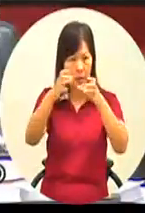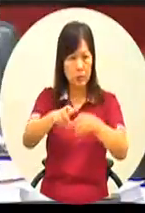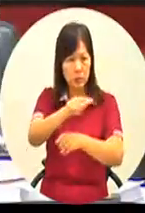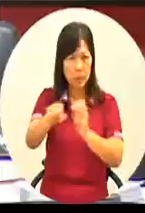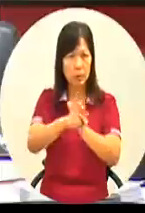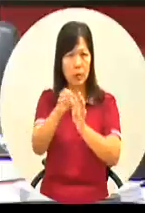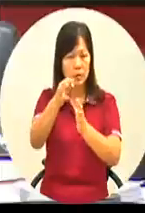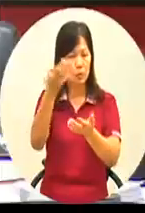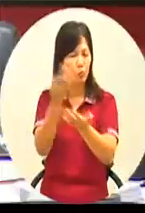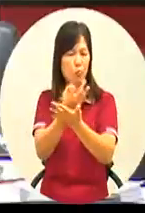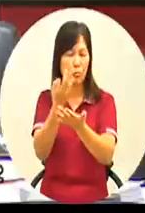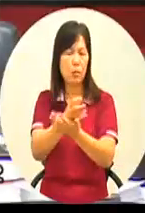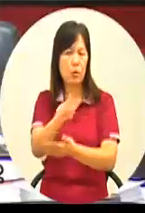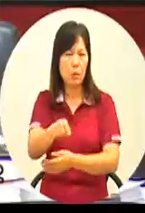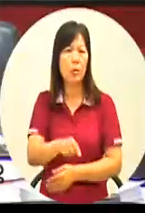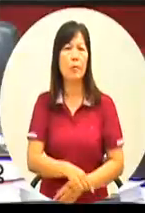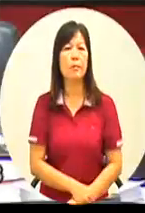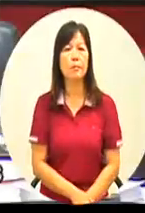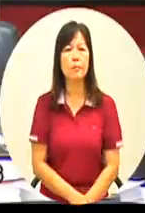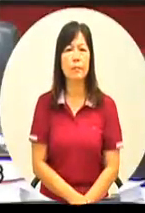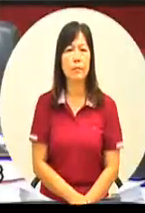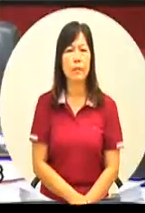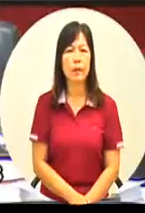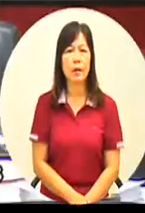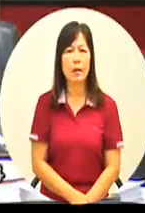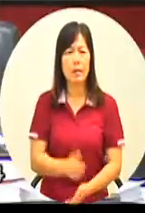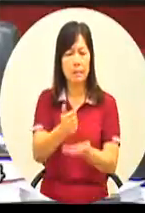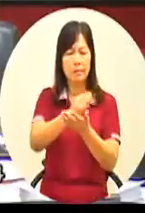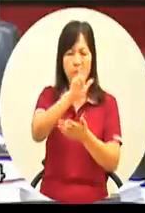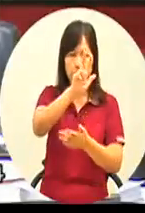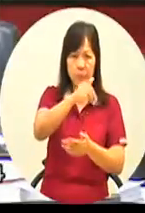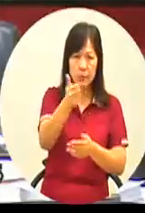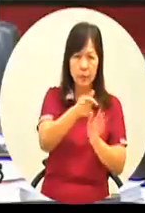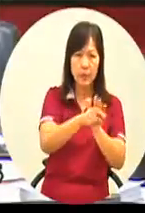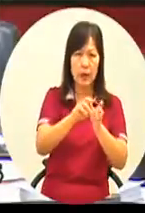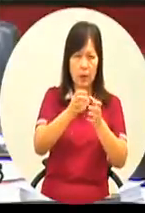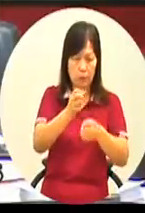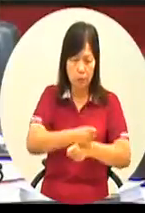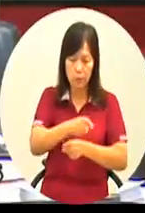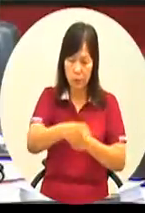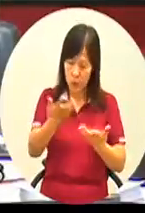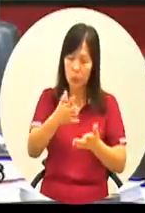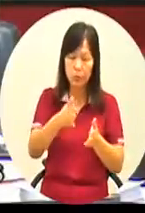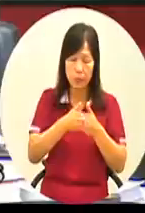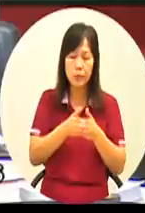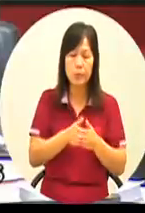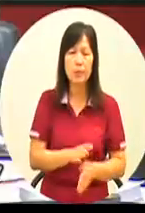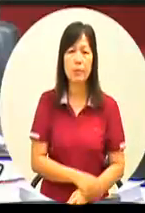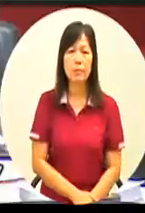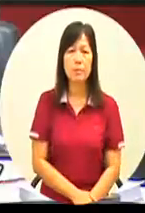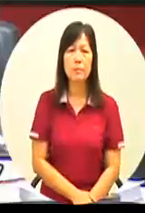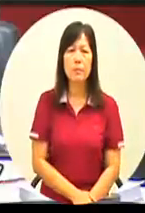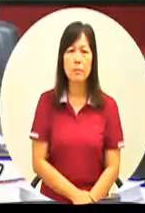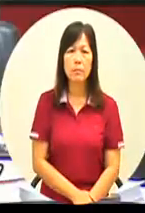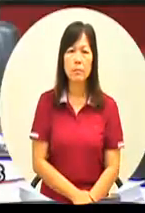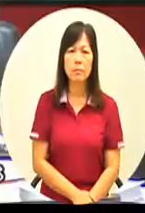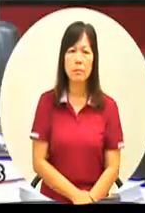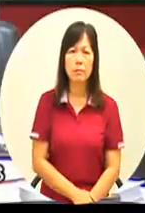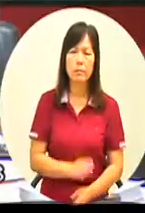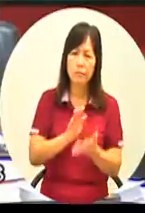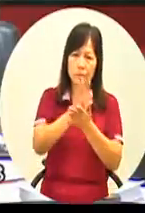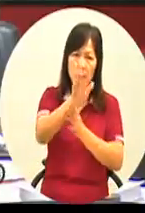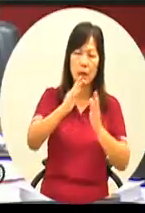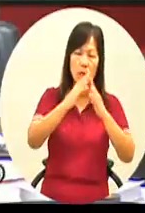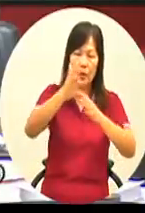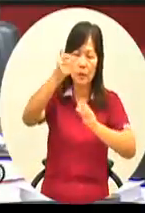费的严重不足。好，请我们刘主委呢要注意这样的一个情况，不然的话，市长任期